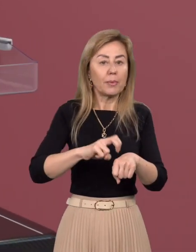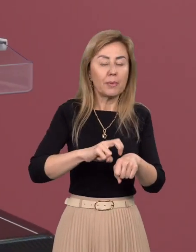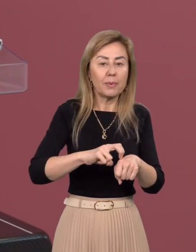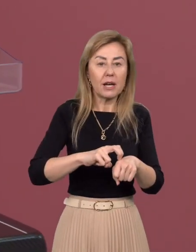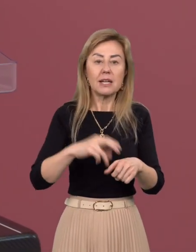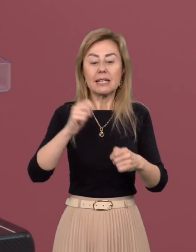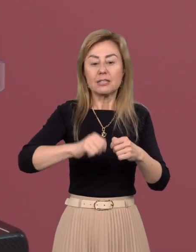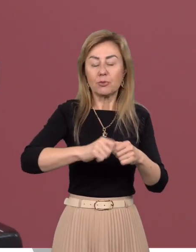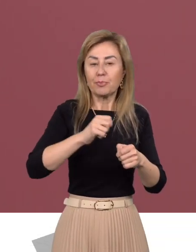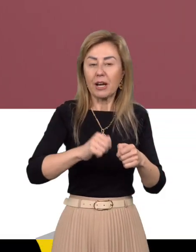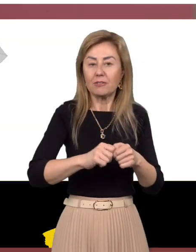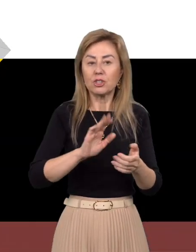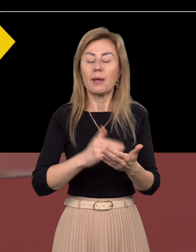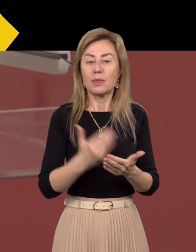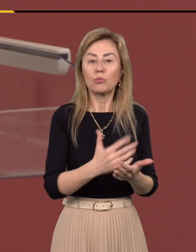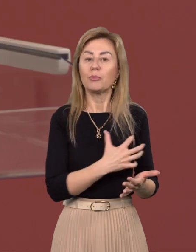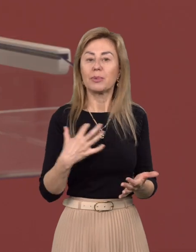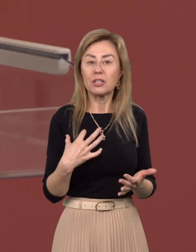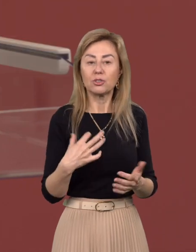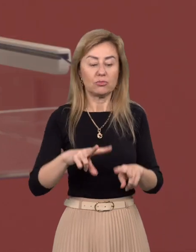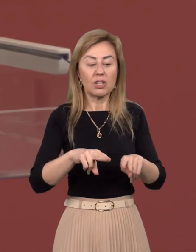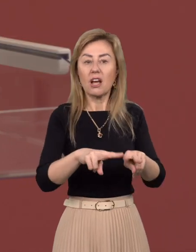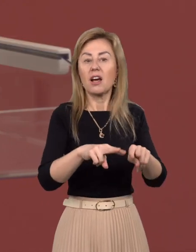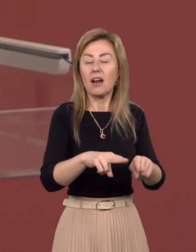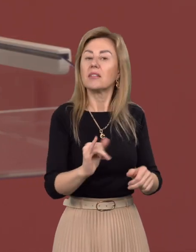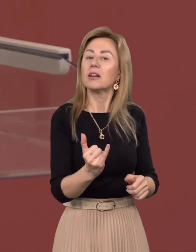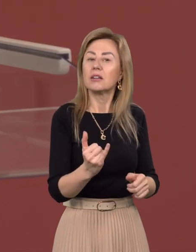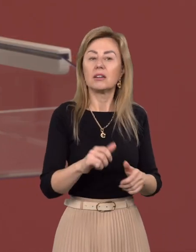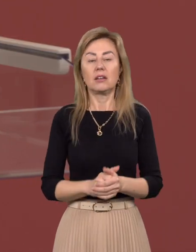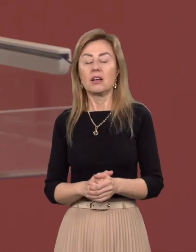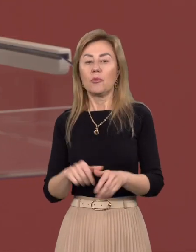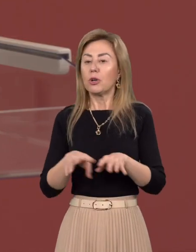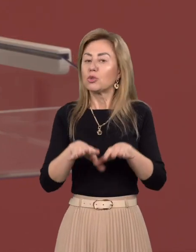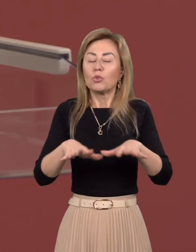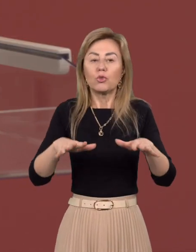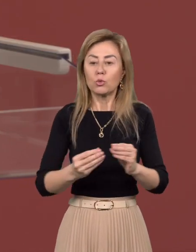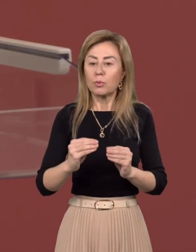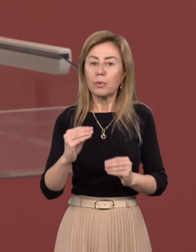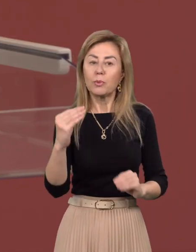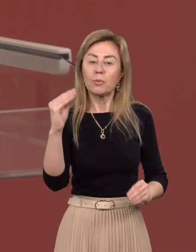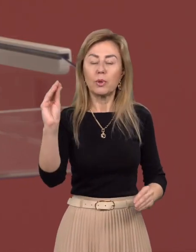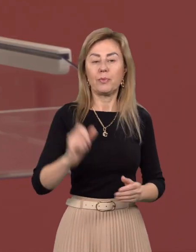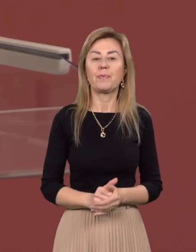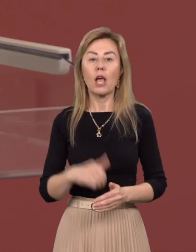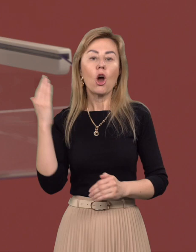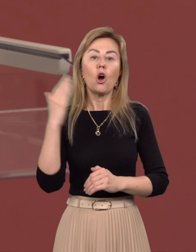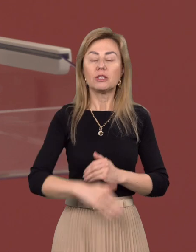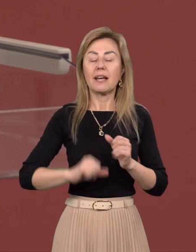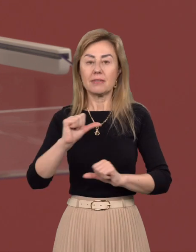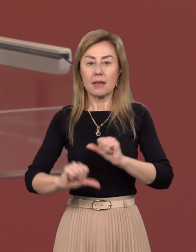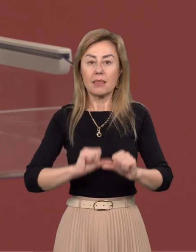za darmo, jeżeli chodzi o nowotwory piersi, bo tych jest naprawdę, naprawdę dużo. W ciągu ostatnich